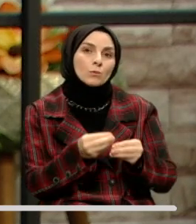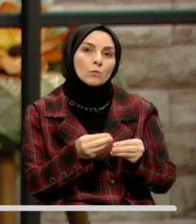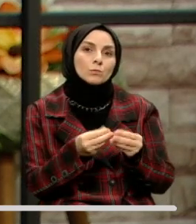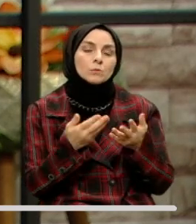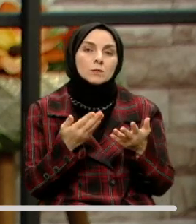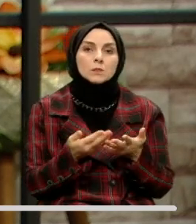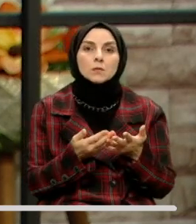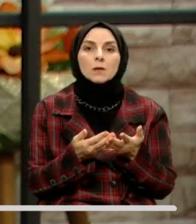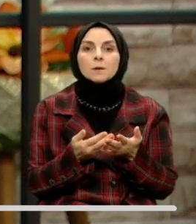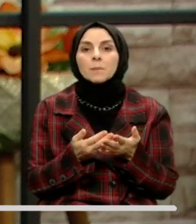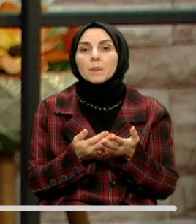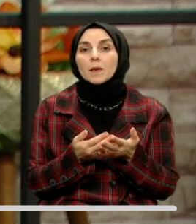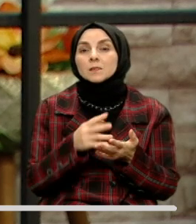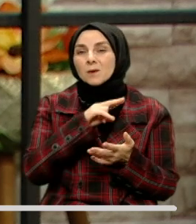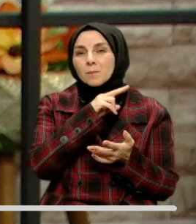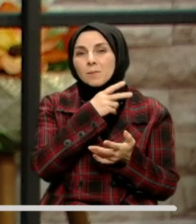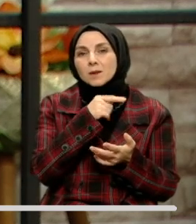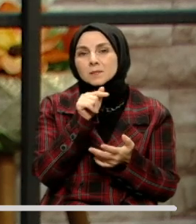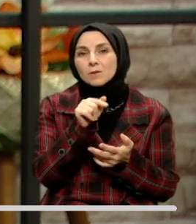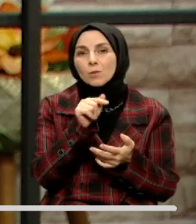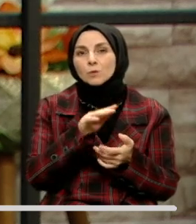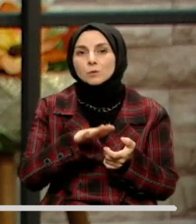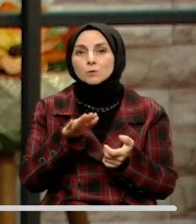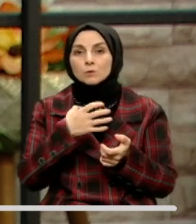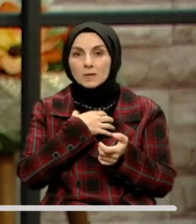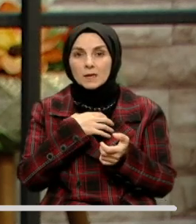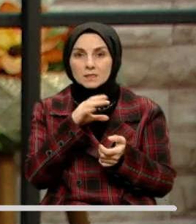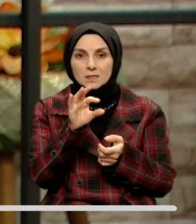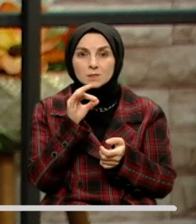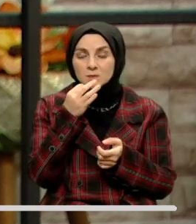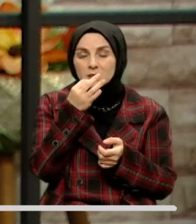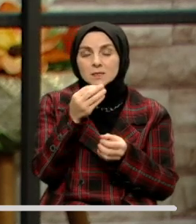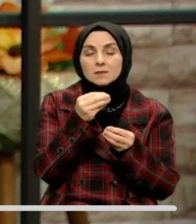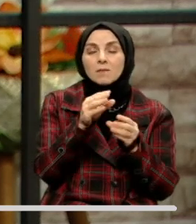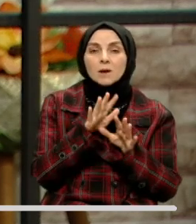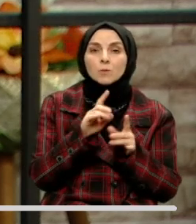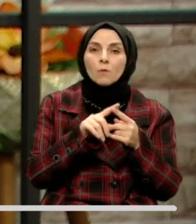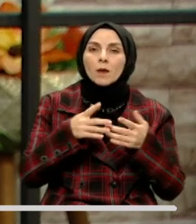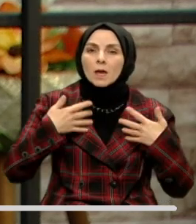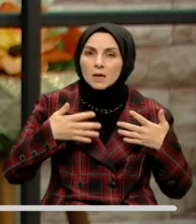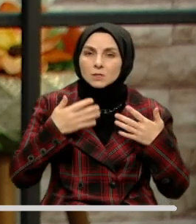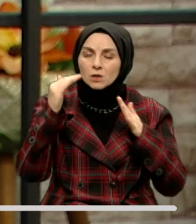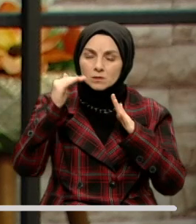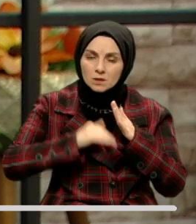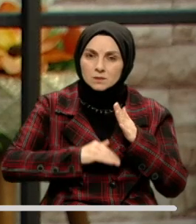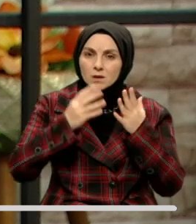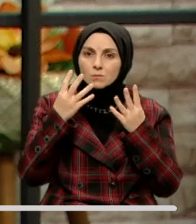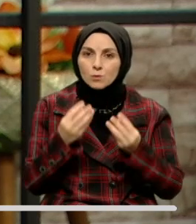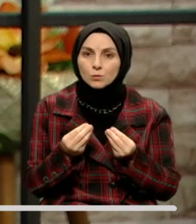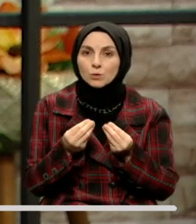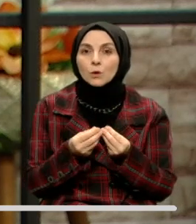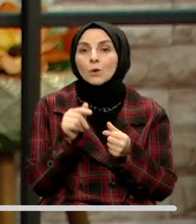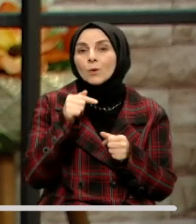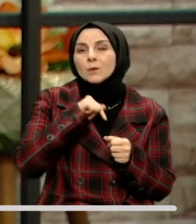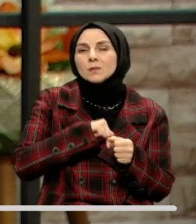alanını seçeceksin. Maalesef motivasyonu olumsuz etkiliyor. Daha dışsal faktörlere kadar evimizde içimizde o